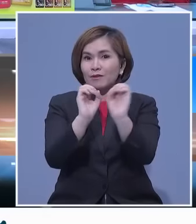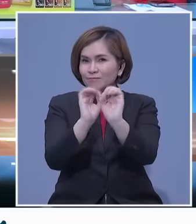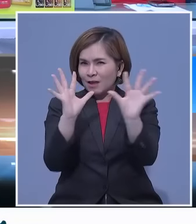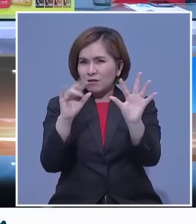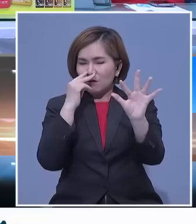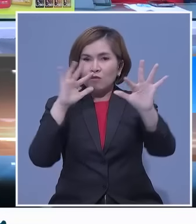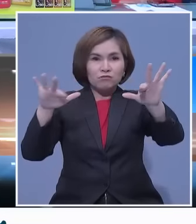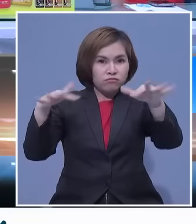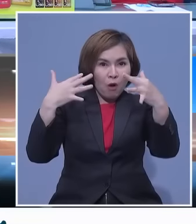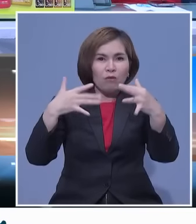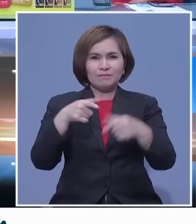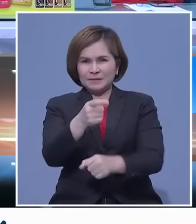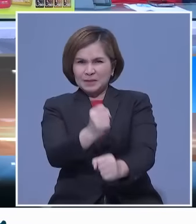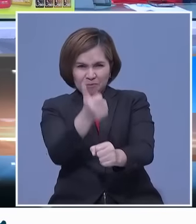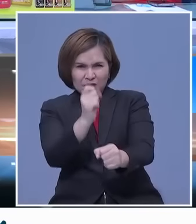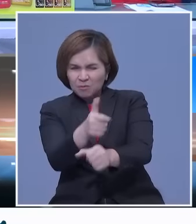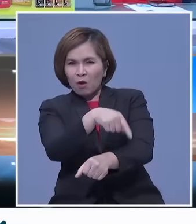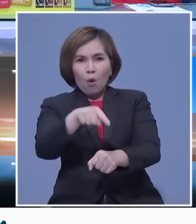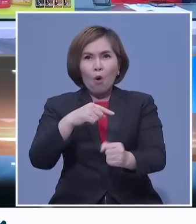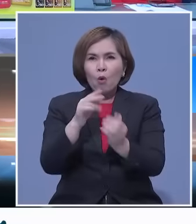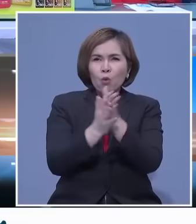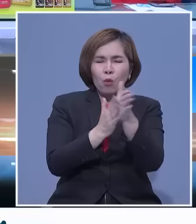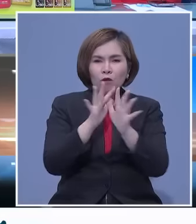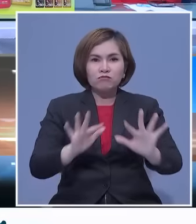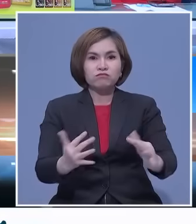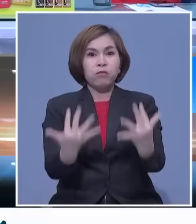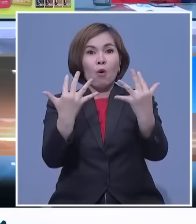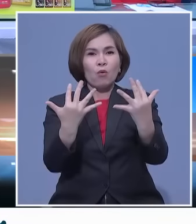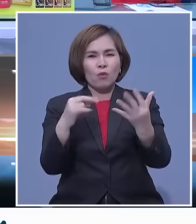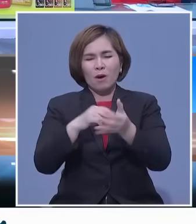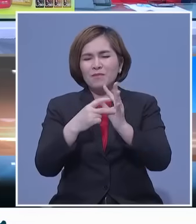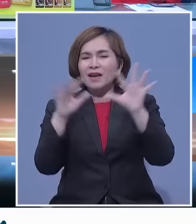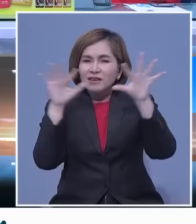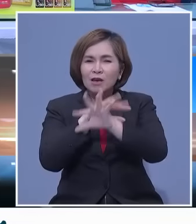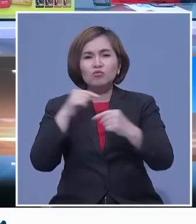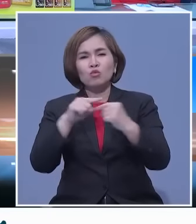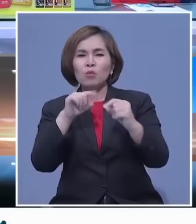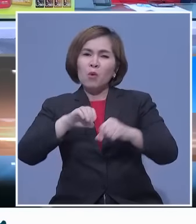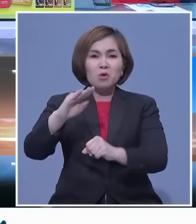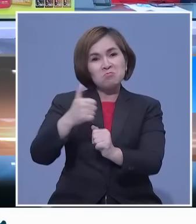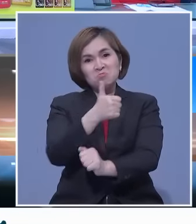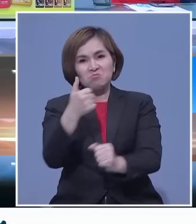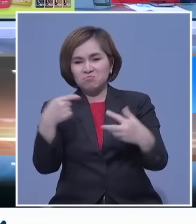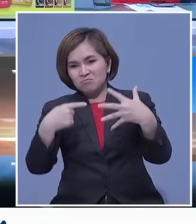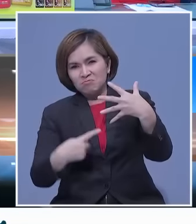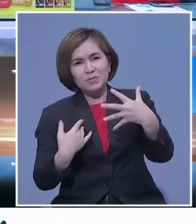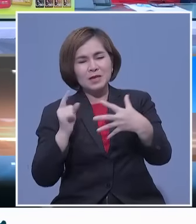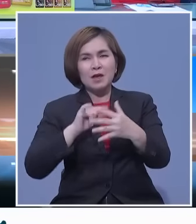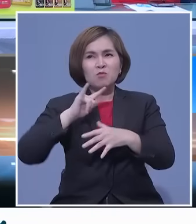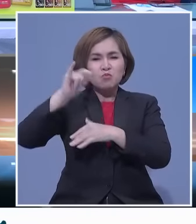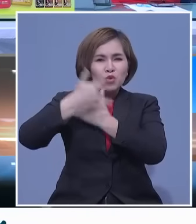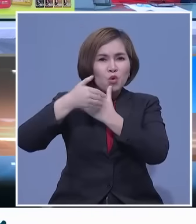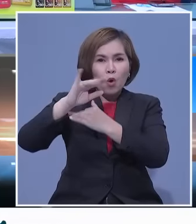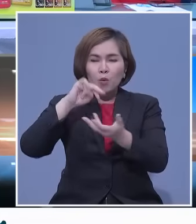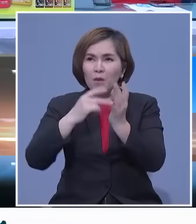เข้าไปแล้วปกระดมคุณทำได้คุณขายได้ให้ดูไลฟ์สไตล์ใช่มั้ยว่าพอมาอยู่กับบริษัทแห่งนี้มีความสำเร็จยังไงบ้าง 1 2 3 4ไปเที่ยวต่ำประเทศอะไร